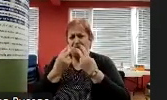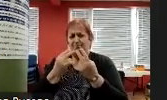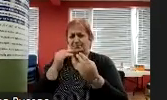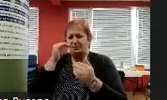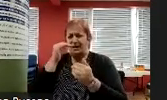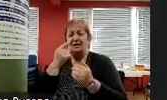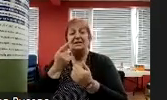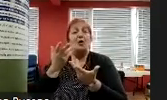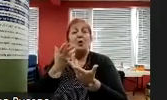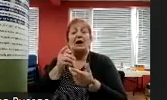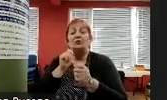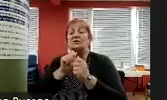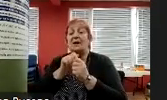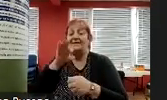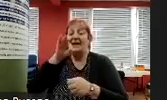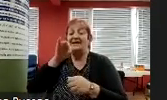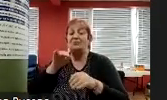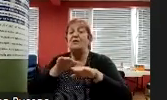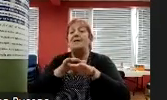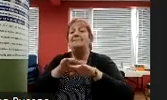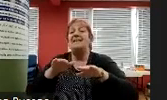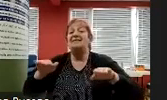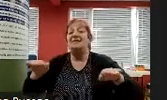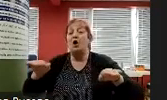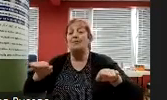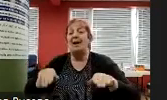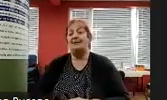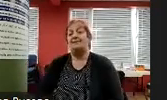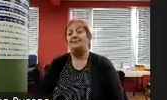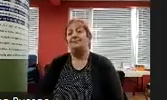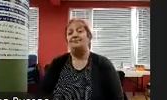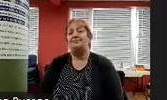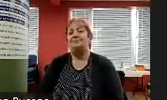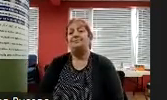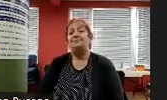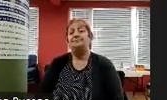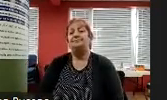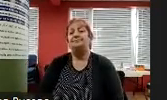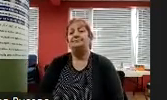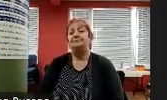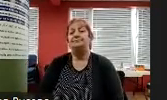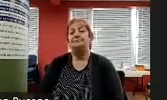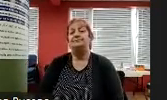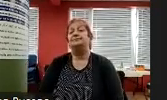на платформата. Okay. Thank you.